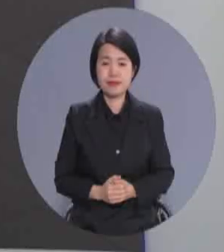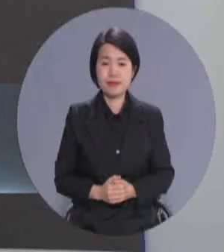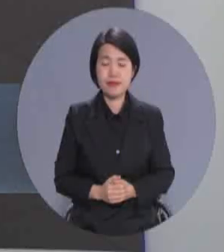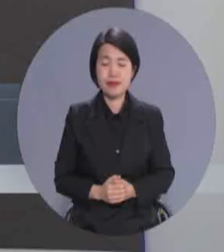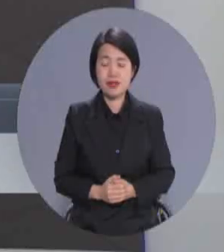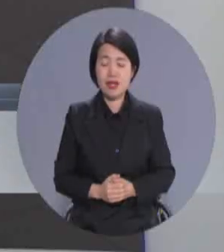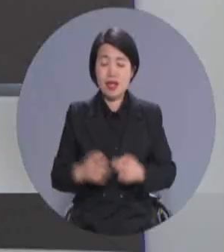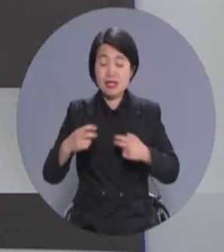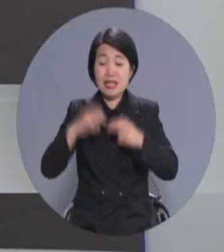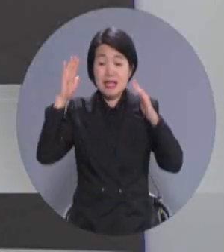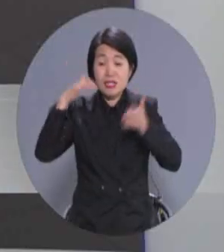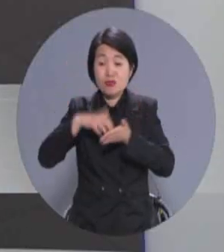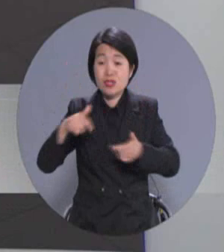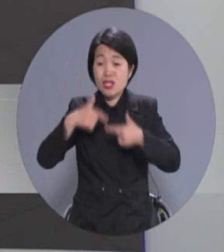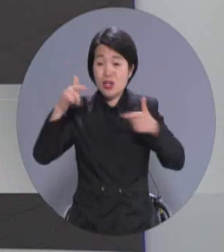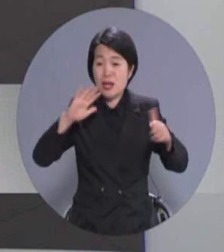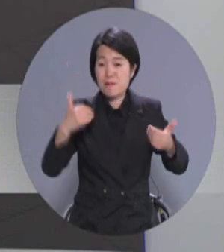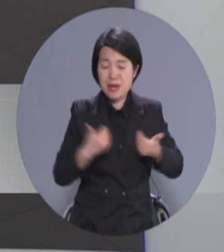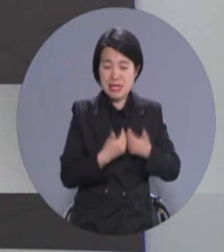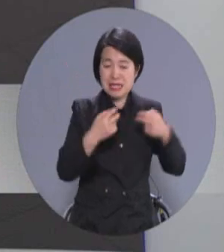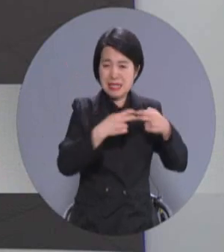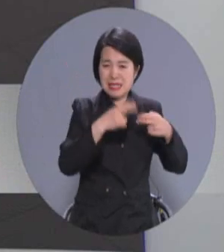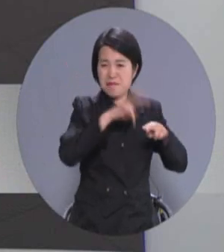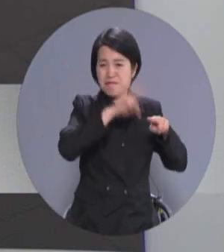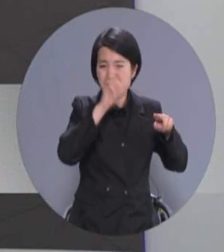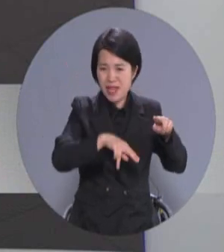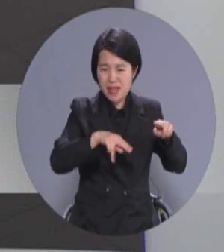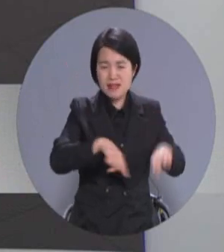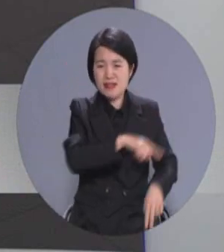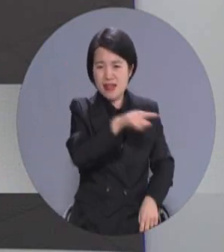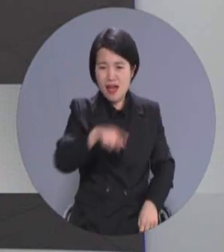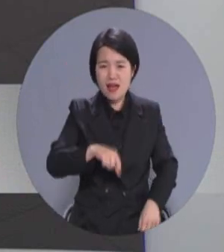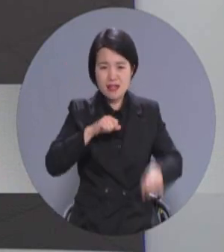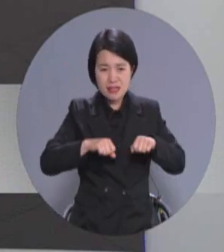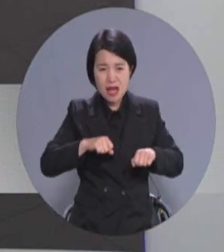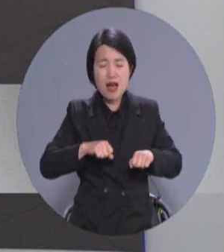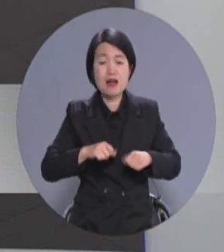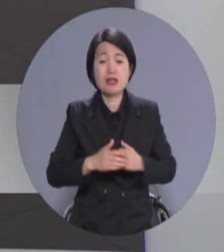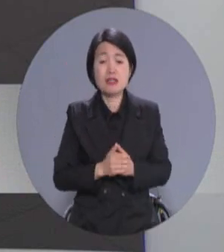의대 정원 확대에 반발하는 의료계 집단 행동과 관련해